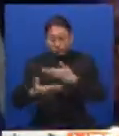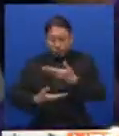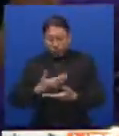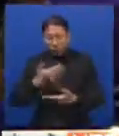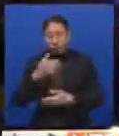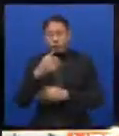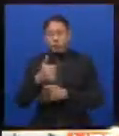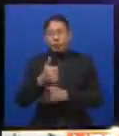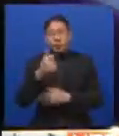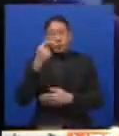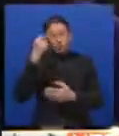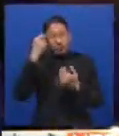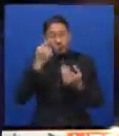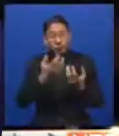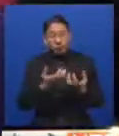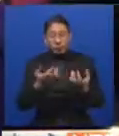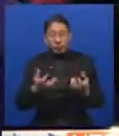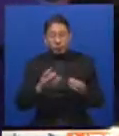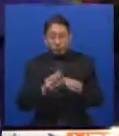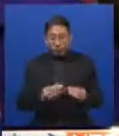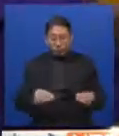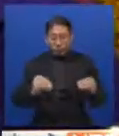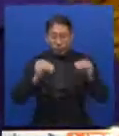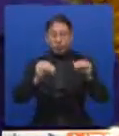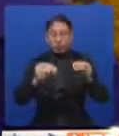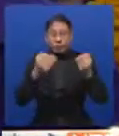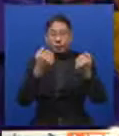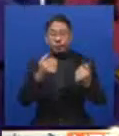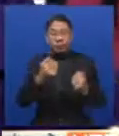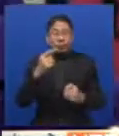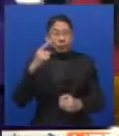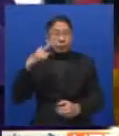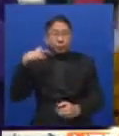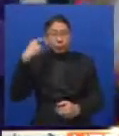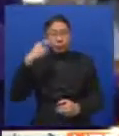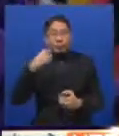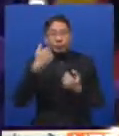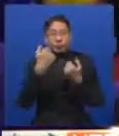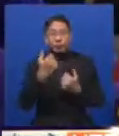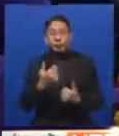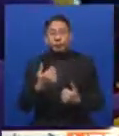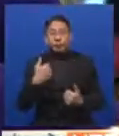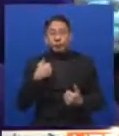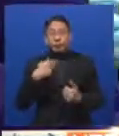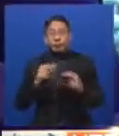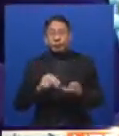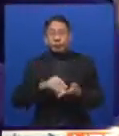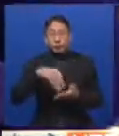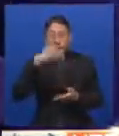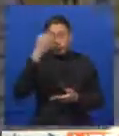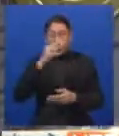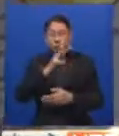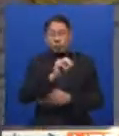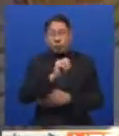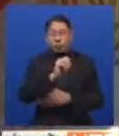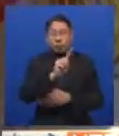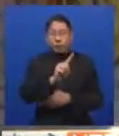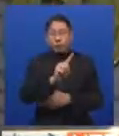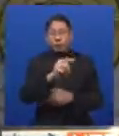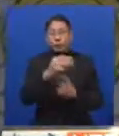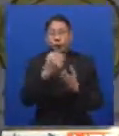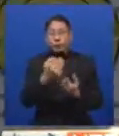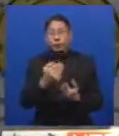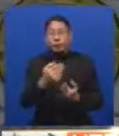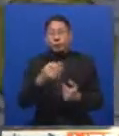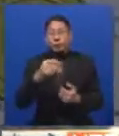ตลาดโลกได้เซ็นผลงานหม้อนึ่ง Sของเด็กหญิงใส่นับลิกาเนื้อเพลงนักเรียนชั้นมัธยมศึกษาปีที่ 1